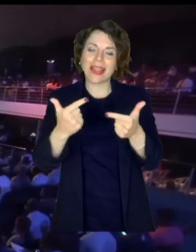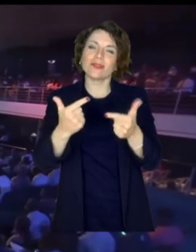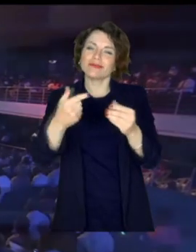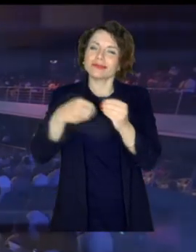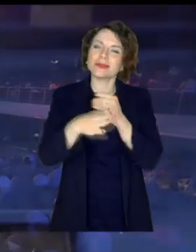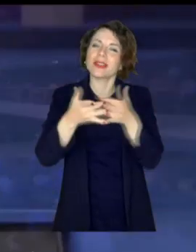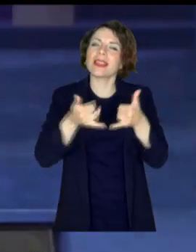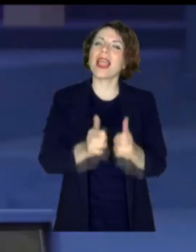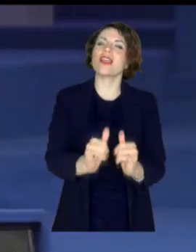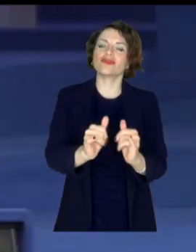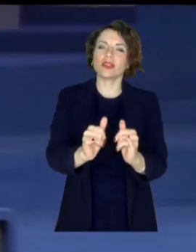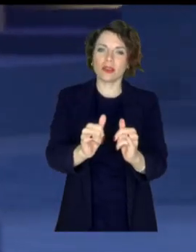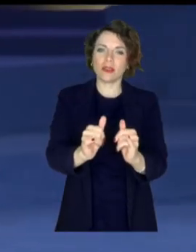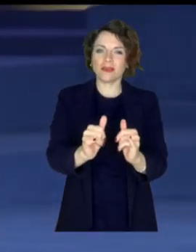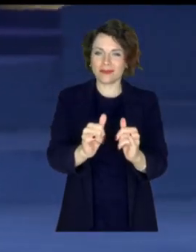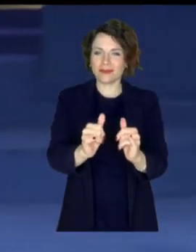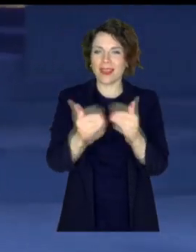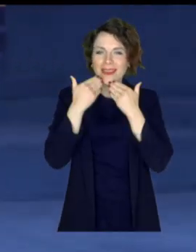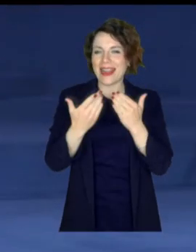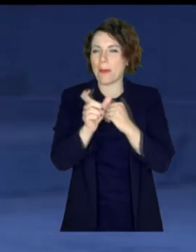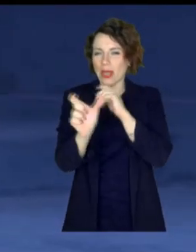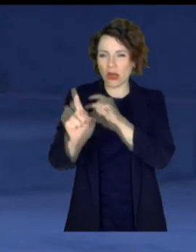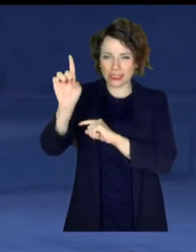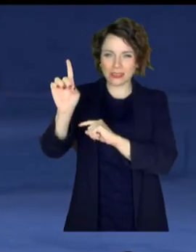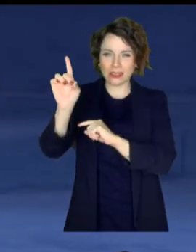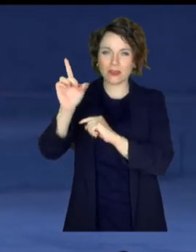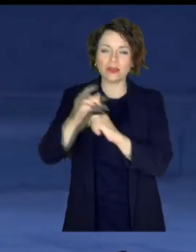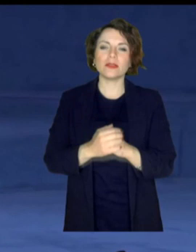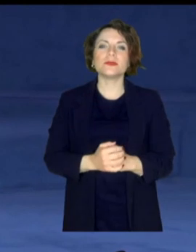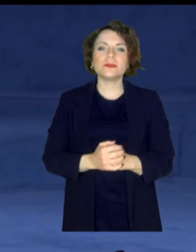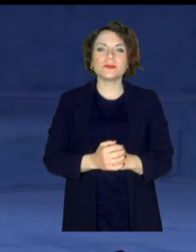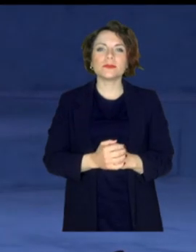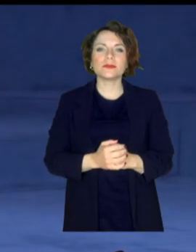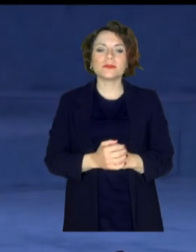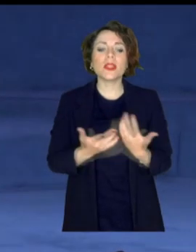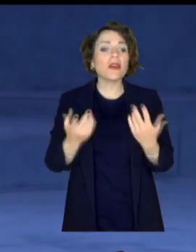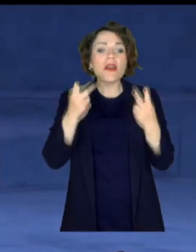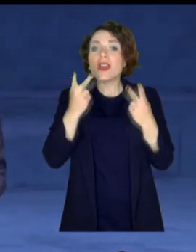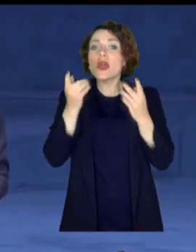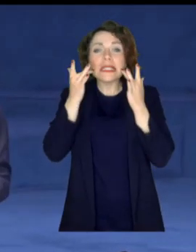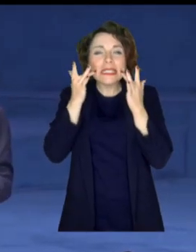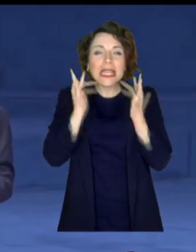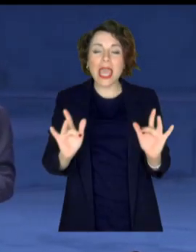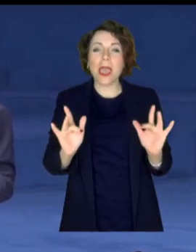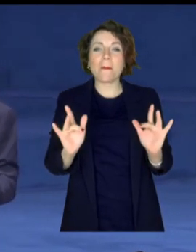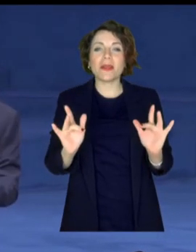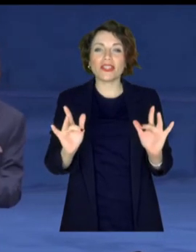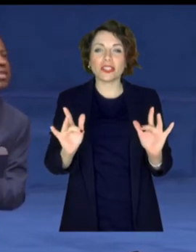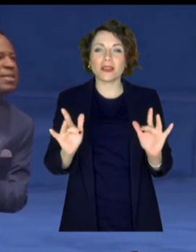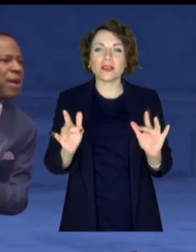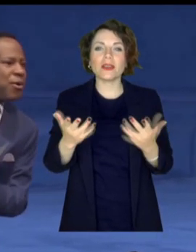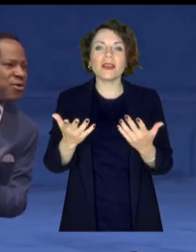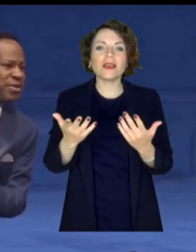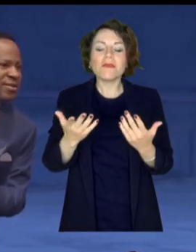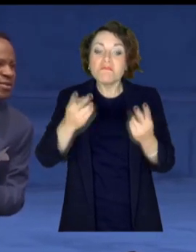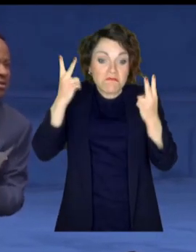mezzo della parola di Dio. Ora, è una cosa talmente semplice che non ci si accorge neanche di